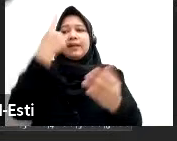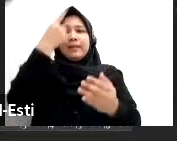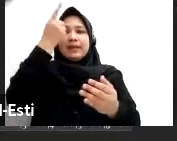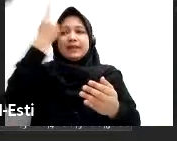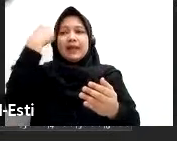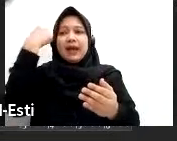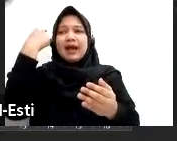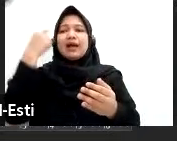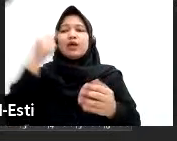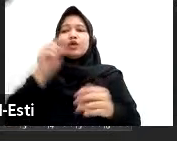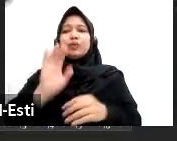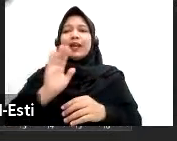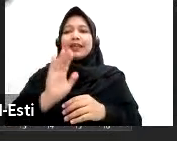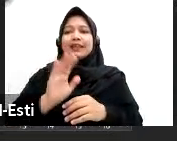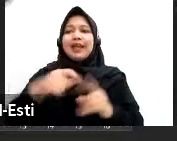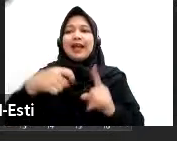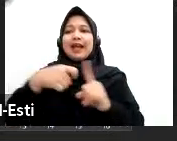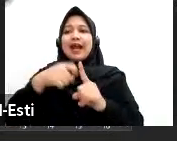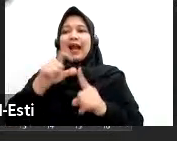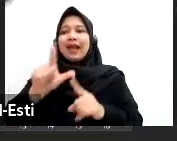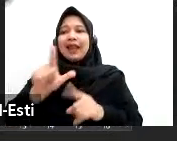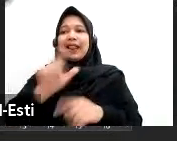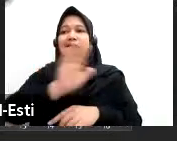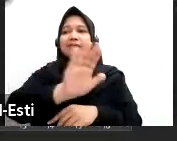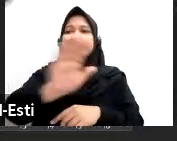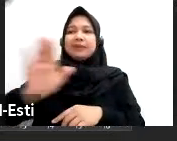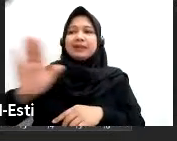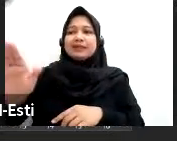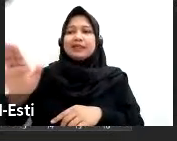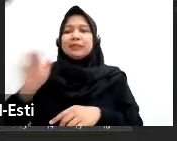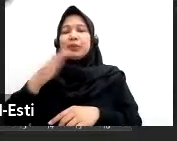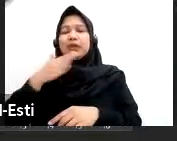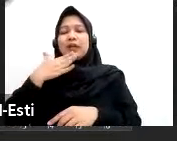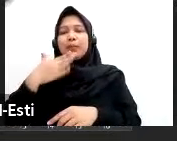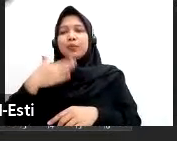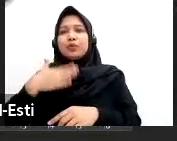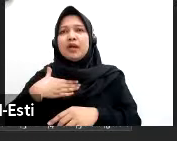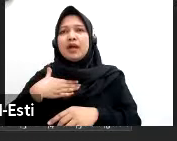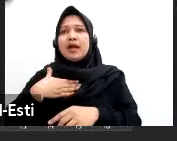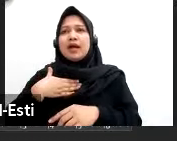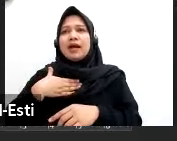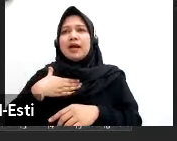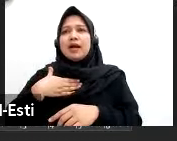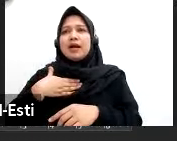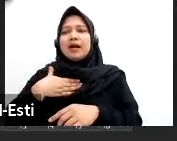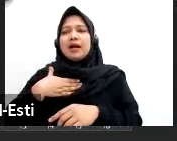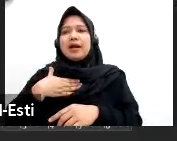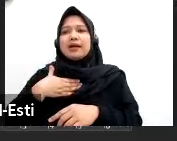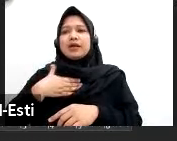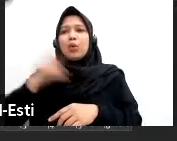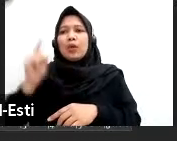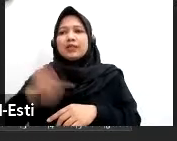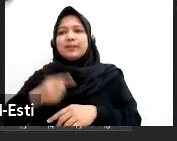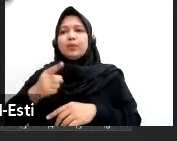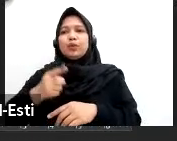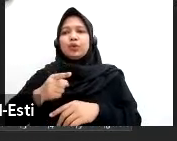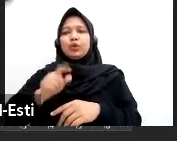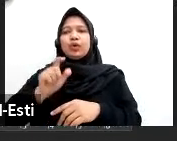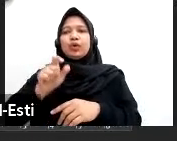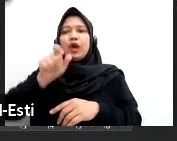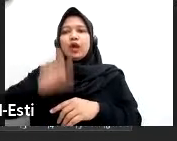masing-masing KL yang memiliki penjara Apa kewajiban untuk menyelenggarakan ritual konsumen